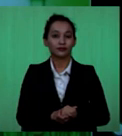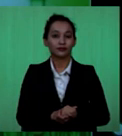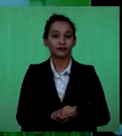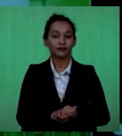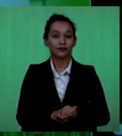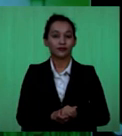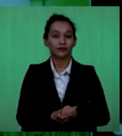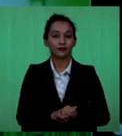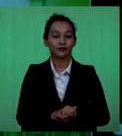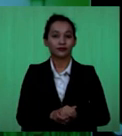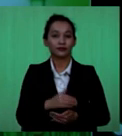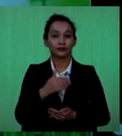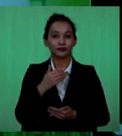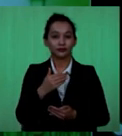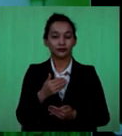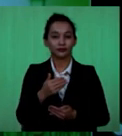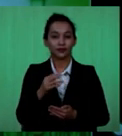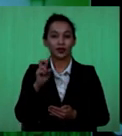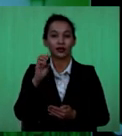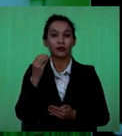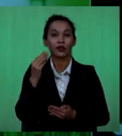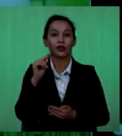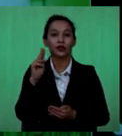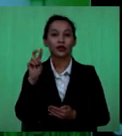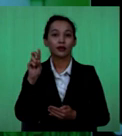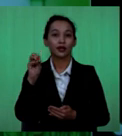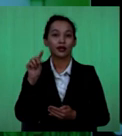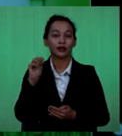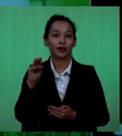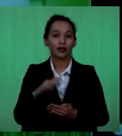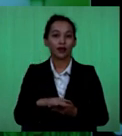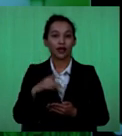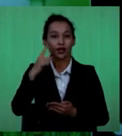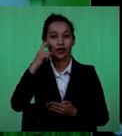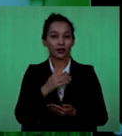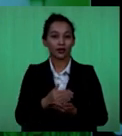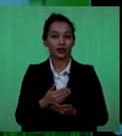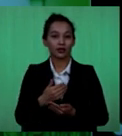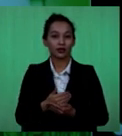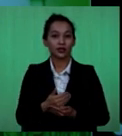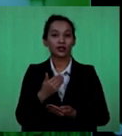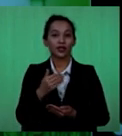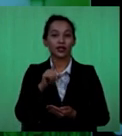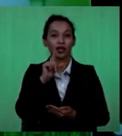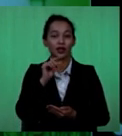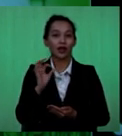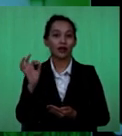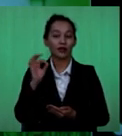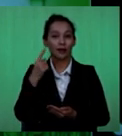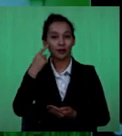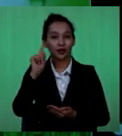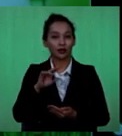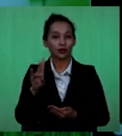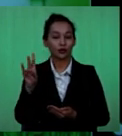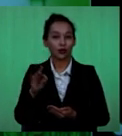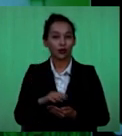Bundan avval sizlarga beshik tervatar haqida siz bilgan va bilmagan ma'lumotlarni aytib o'tmoqchiman. Siz qaldirg'och haqida bilasiz,